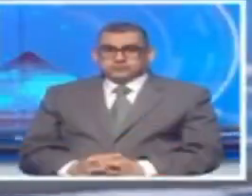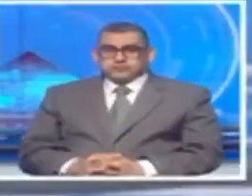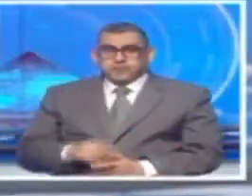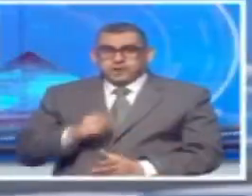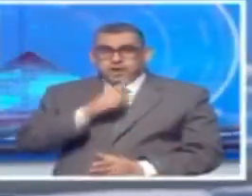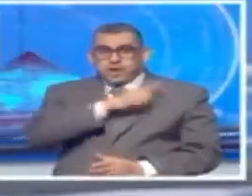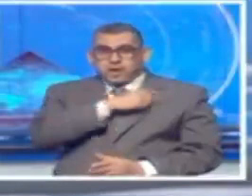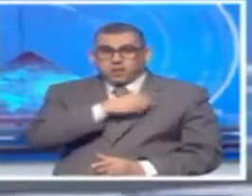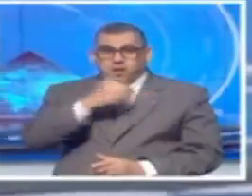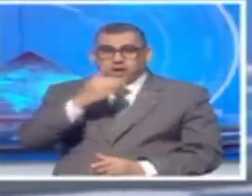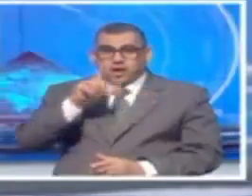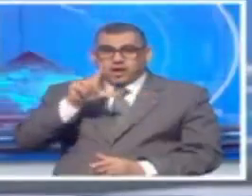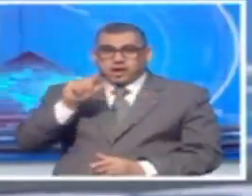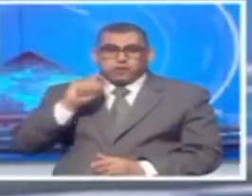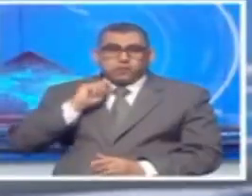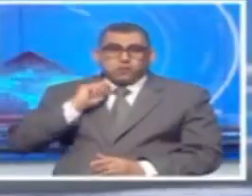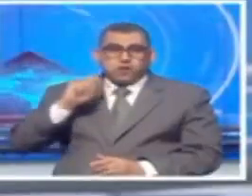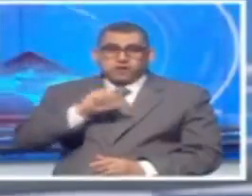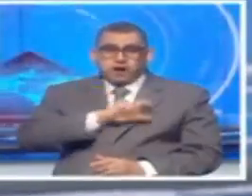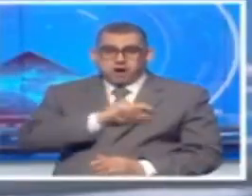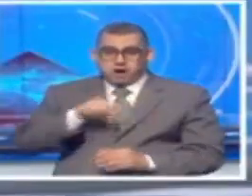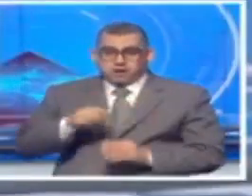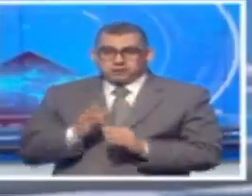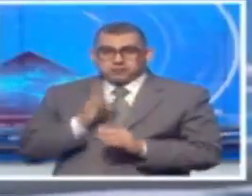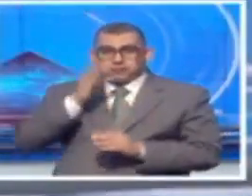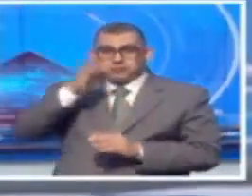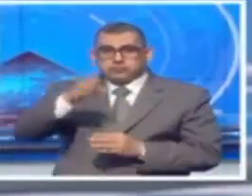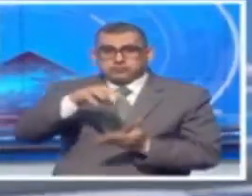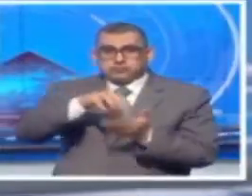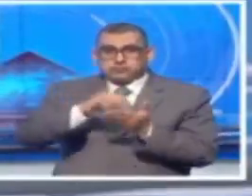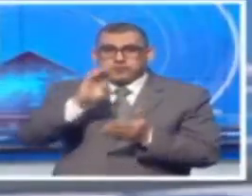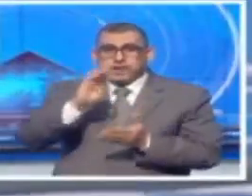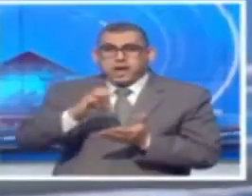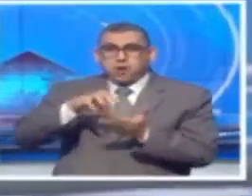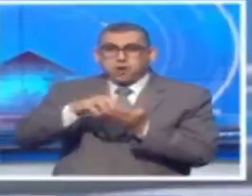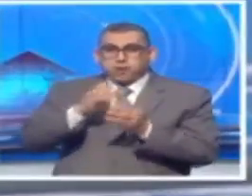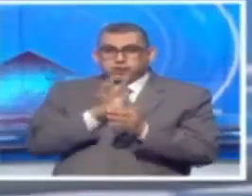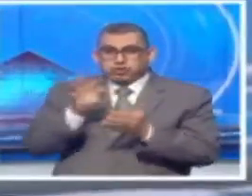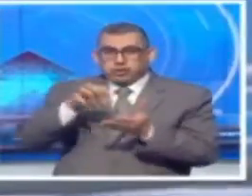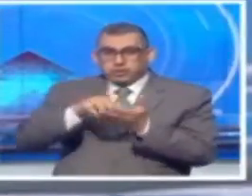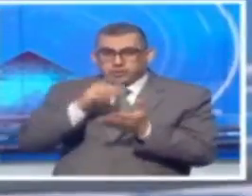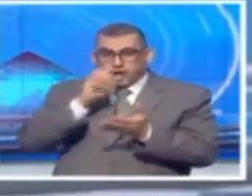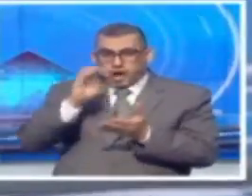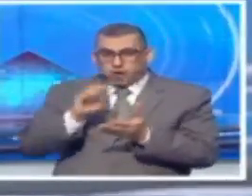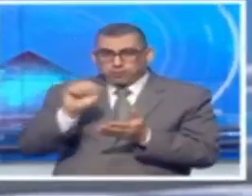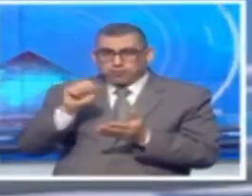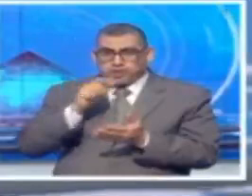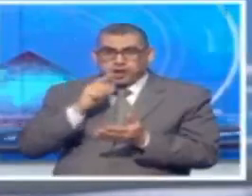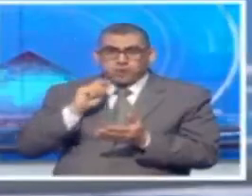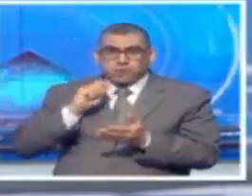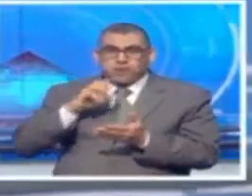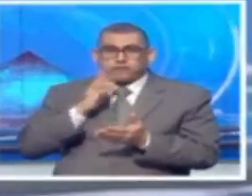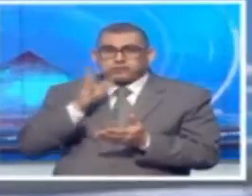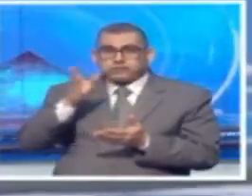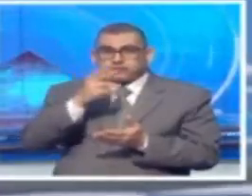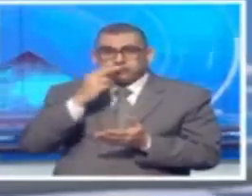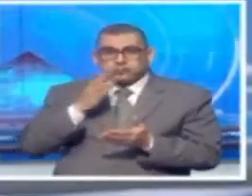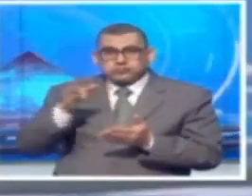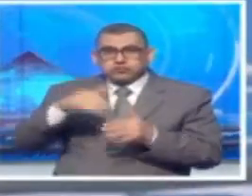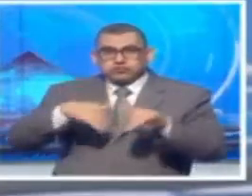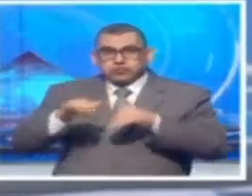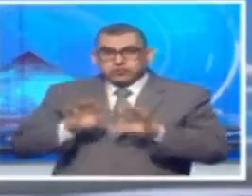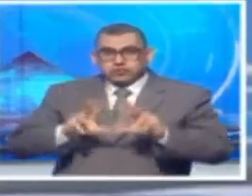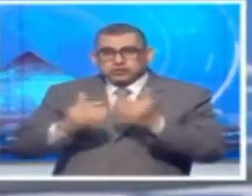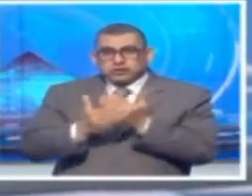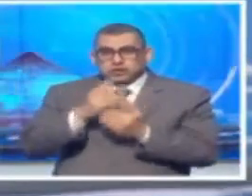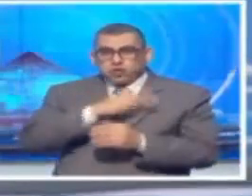قام محافظ القاهرة اللواء خالد عبد العال بجولة في المنطقة الجنوبية، تفقد عددا من المحاور الجديدة